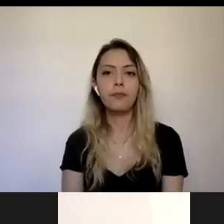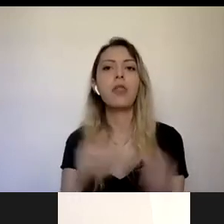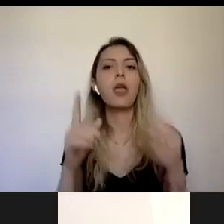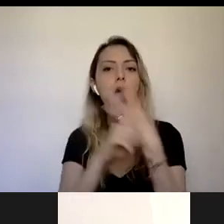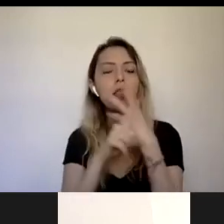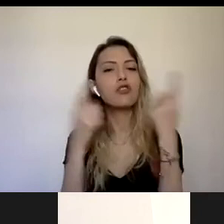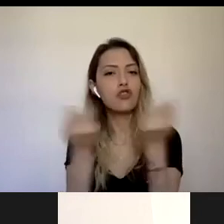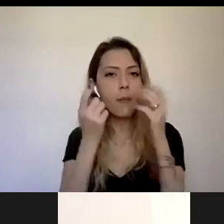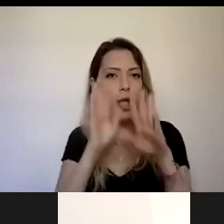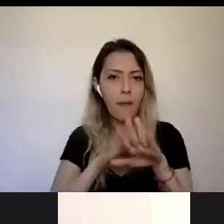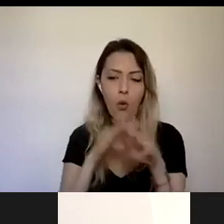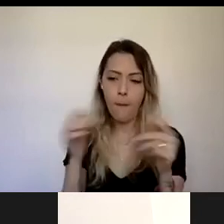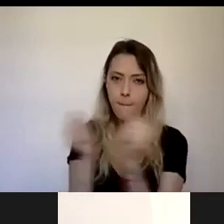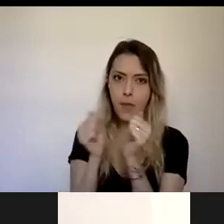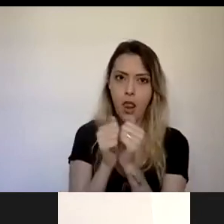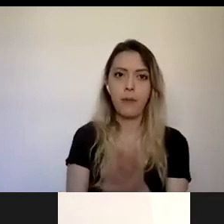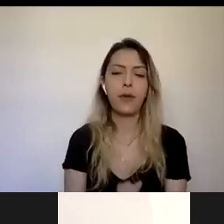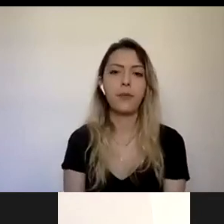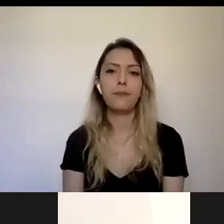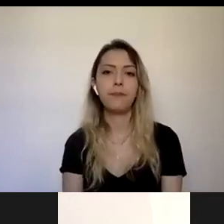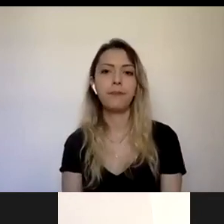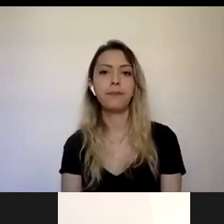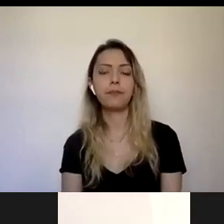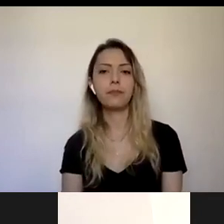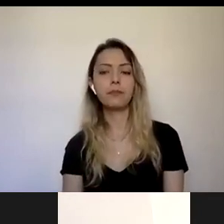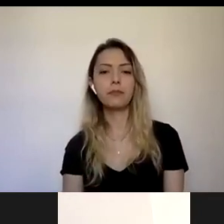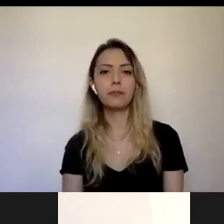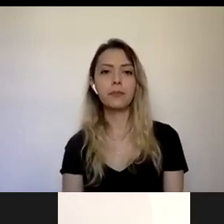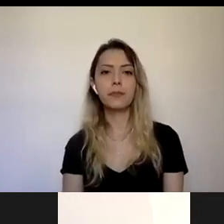en başından beri kuruluş sürecinde desteklediği bir ağ.